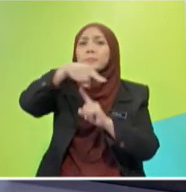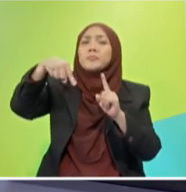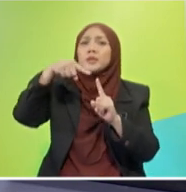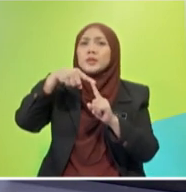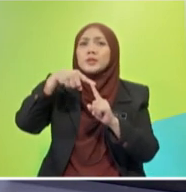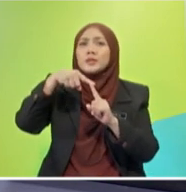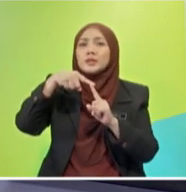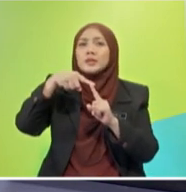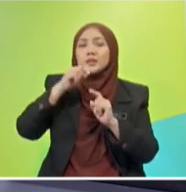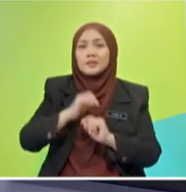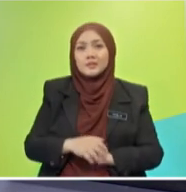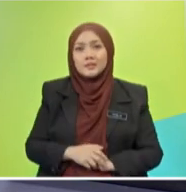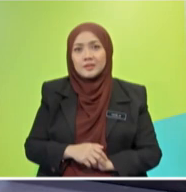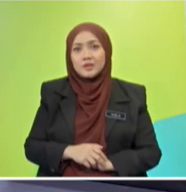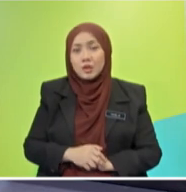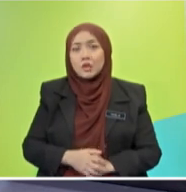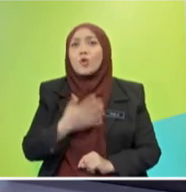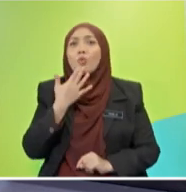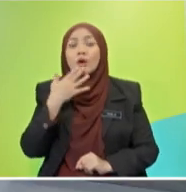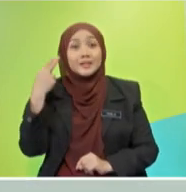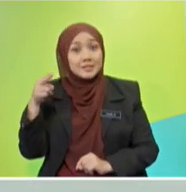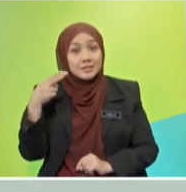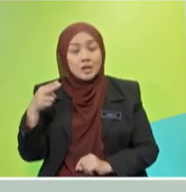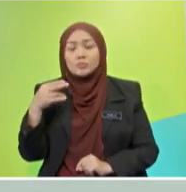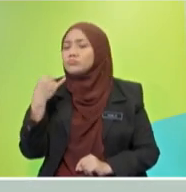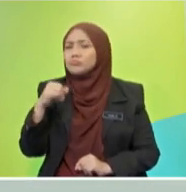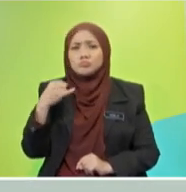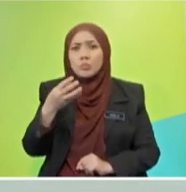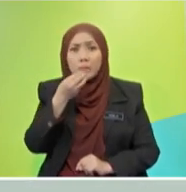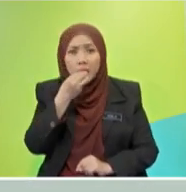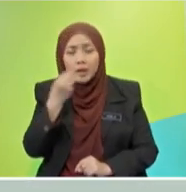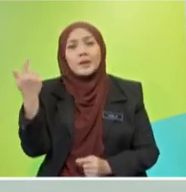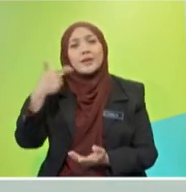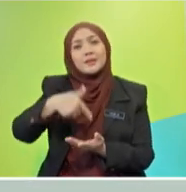belum matang warna hijau nih tapi makan lagi